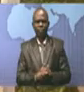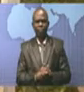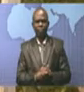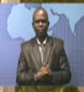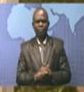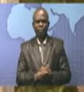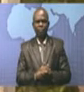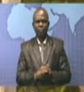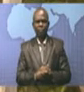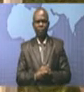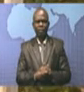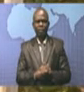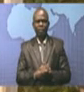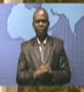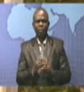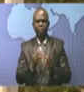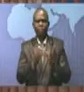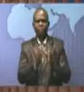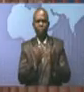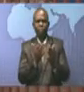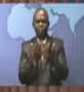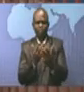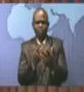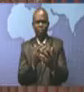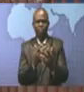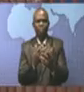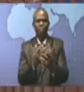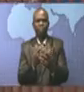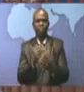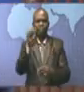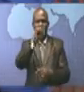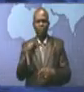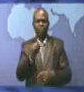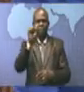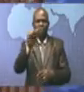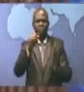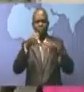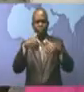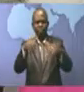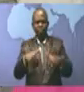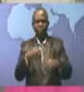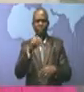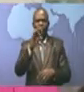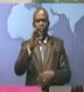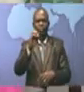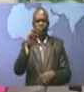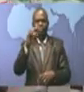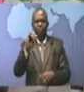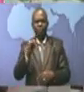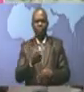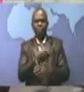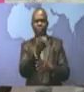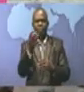À la veille de la saison culturelle A, l'usine FOMI a déjà effectué une livraison d'engrais dans différentes